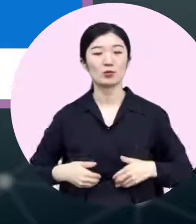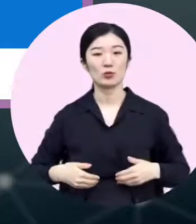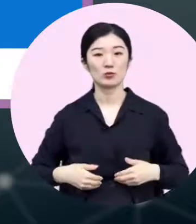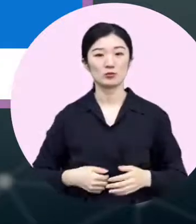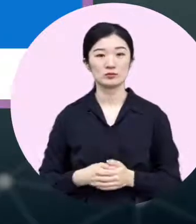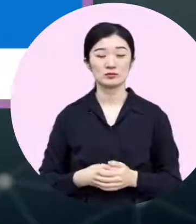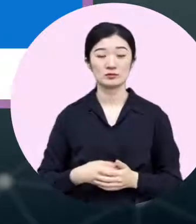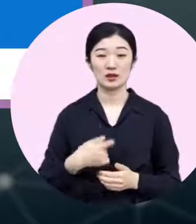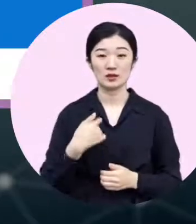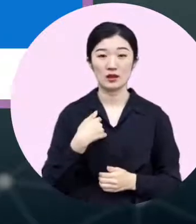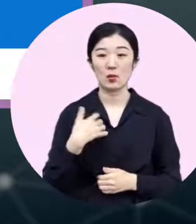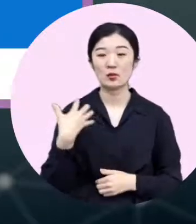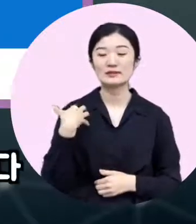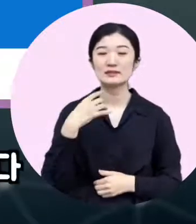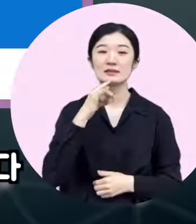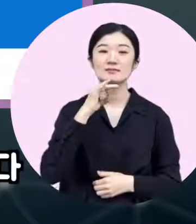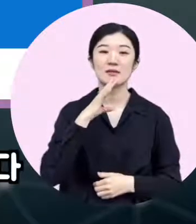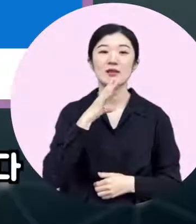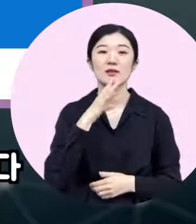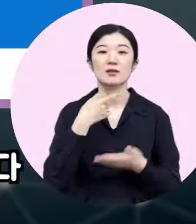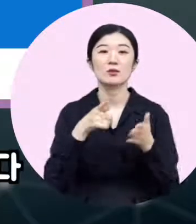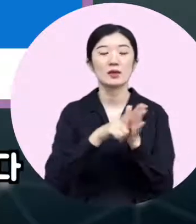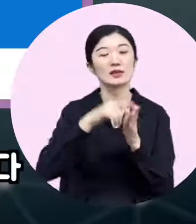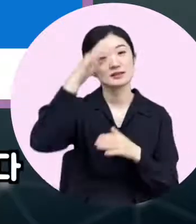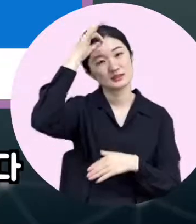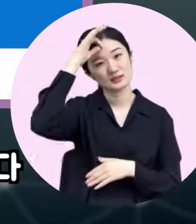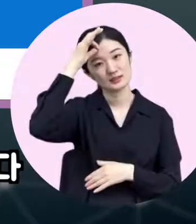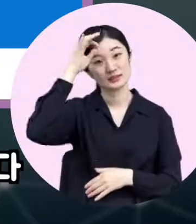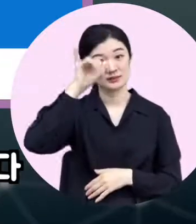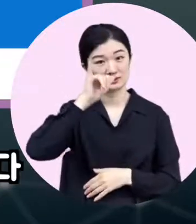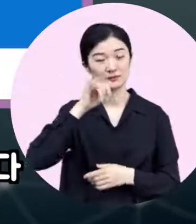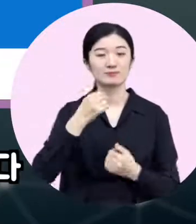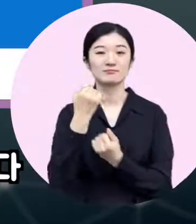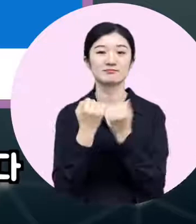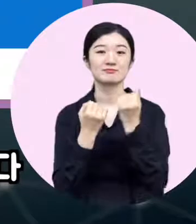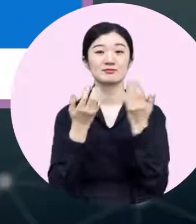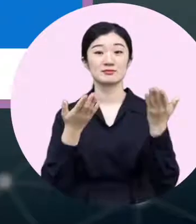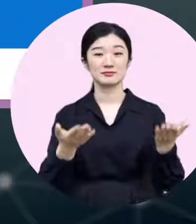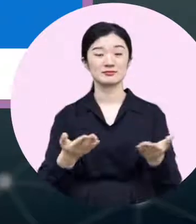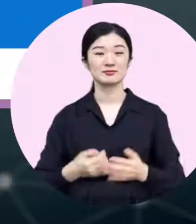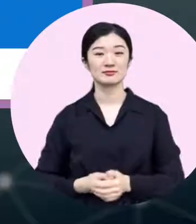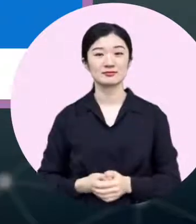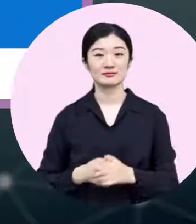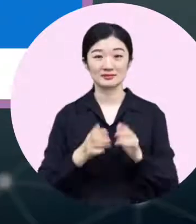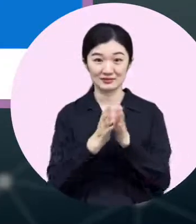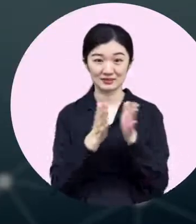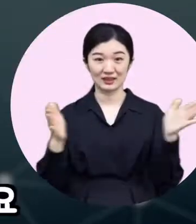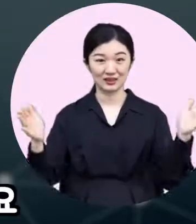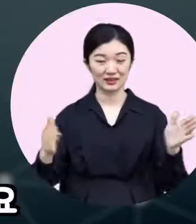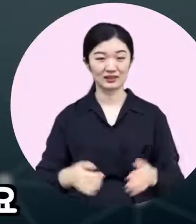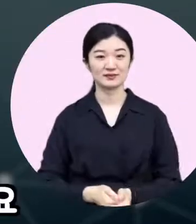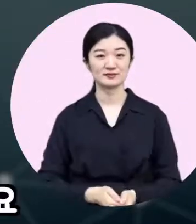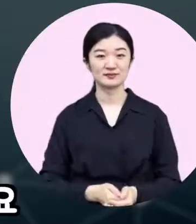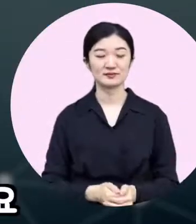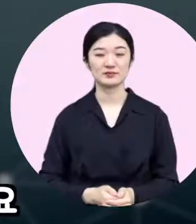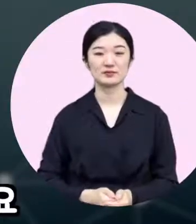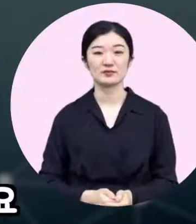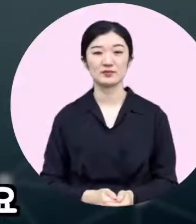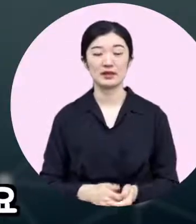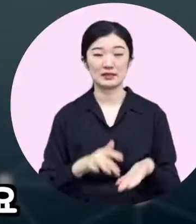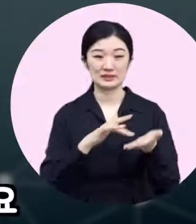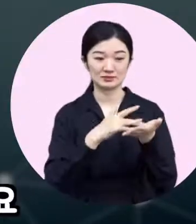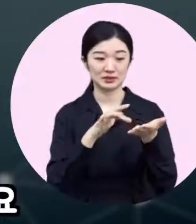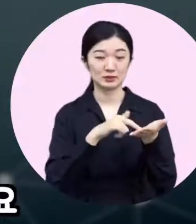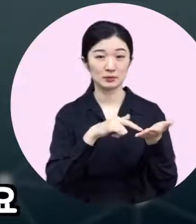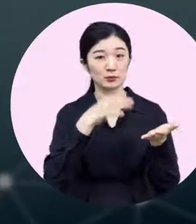할 수 있는 설정들이 있어요. 네, 그런 것들에 대해서도 설명드리도록 하겠습니다. 시작해 볼까요? 자, 먼저 스마트폰에서 제가